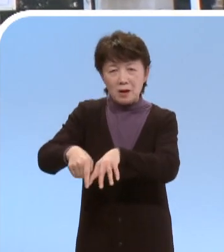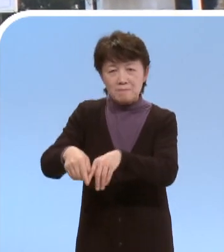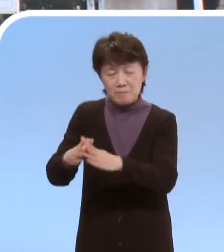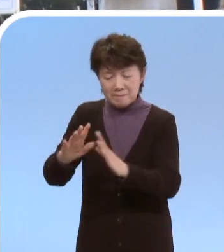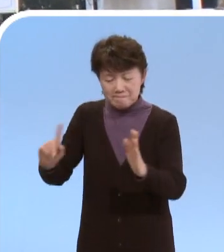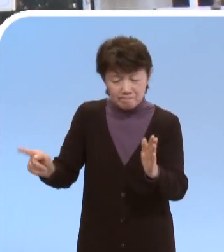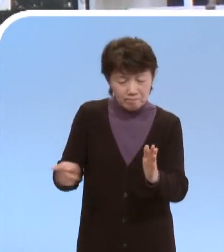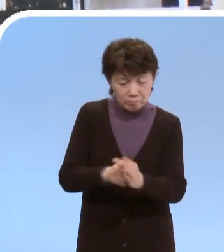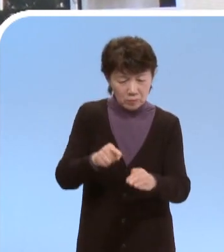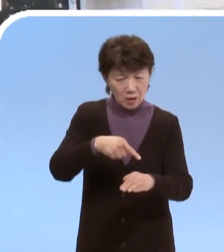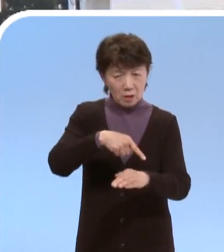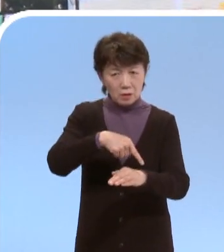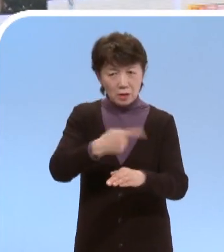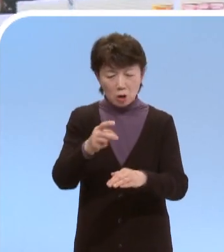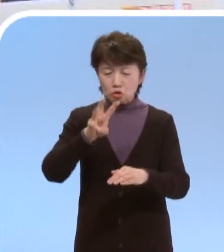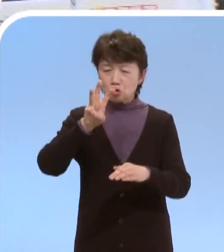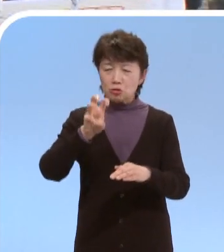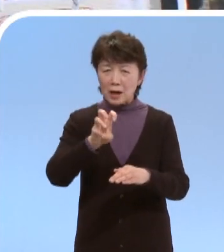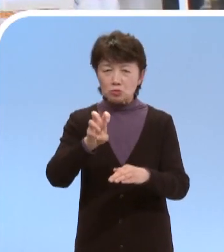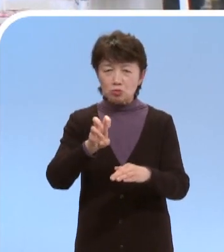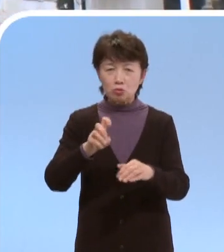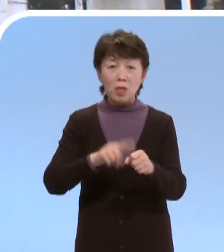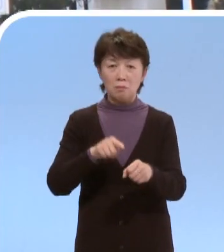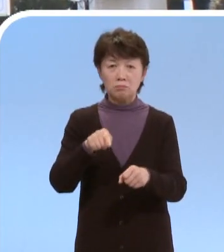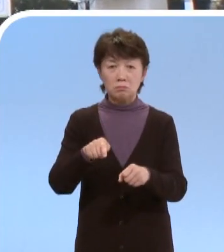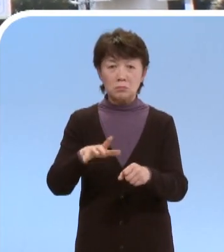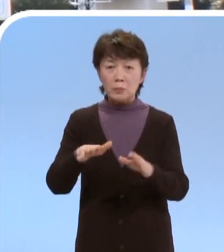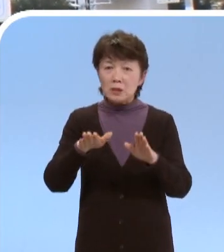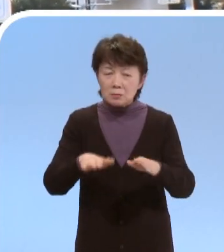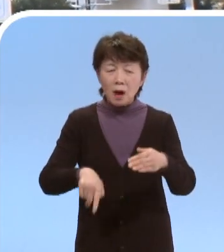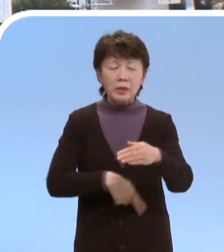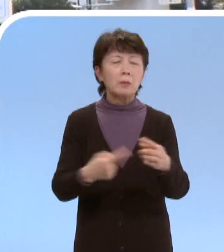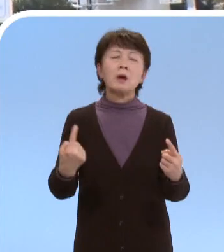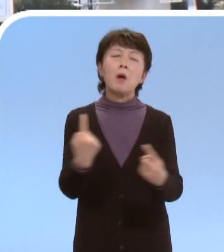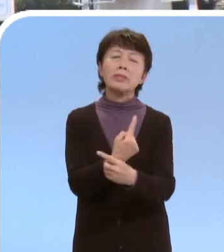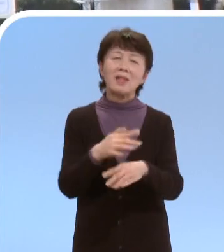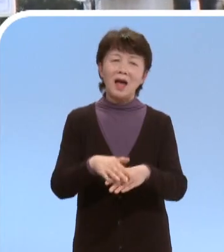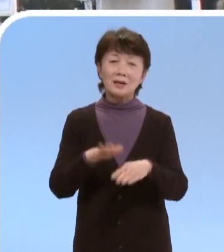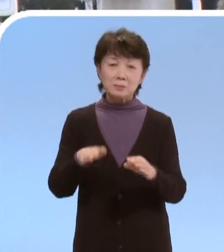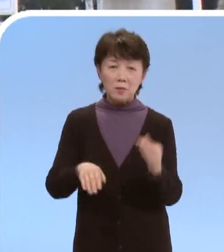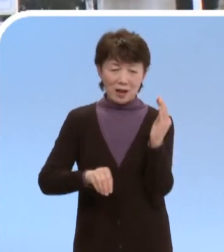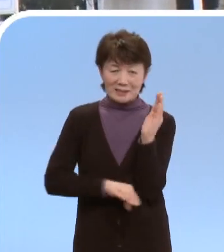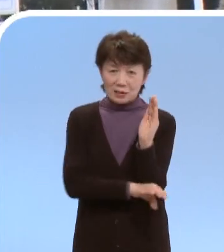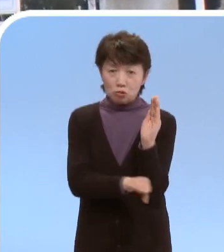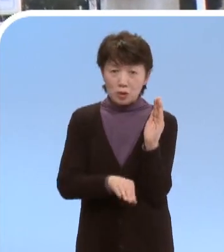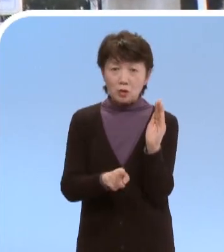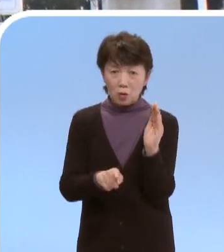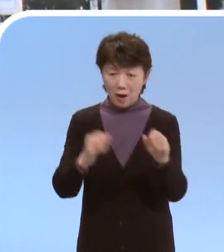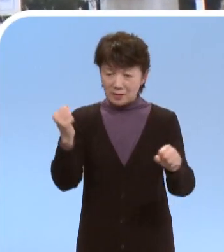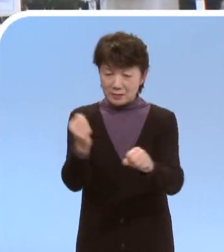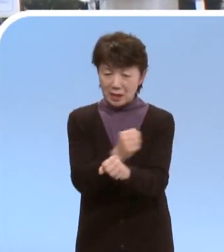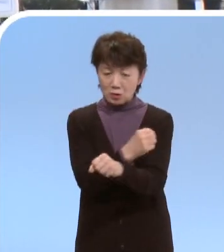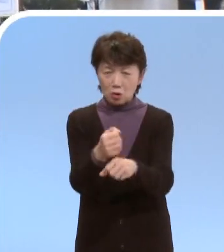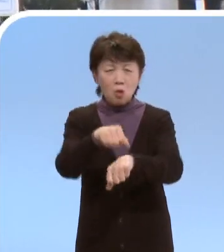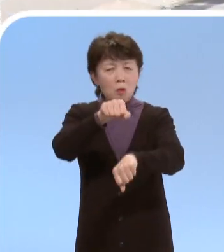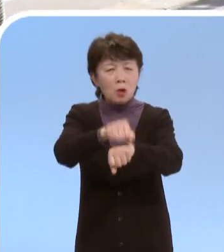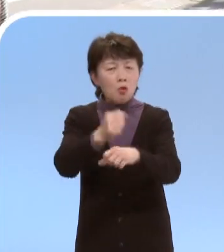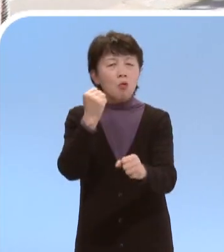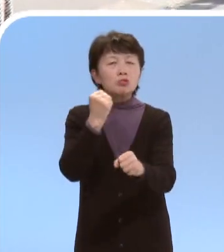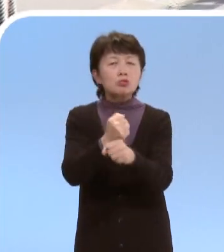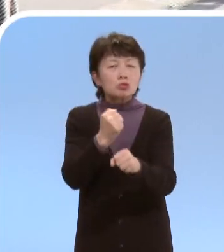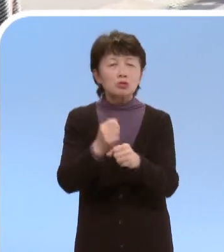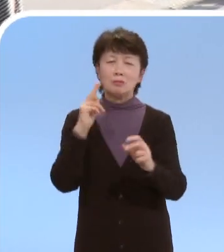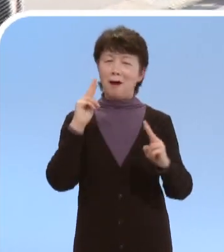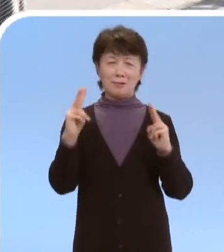です。今はちょっと変わって、インフラ資材、産業資材なんかを扱っているメーカーです。